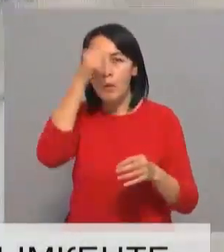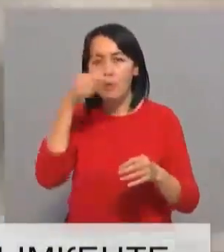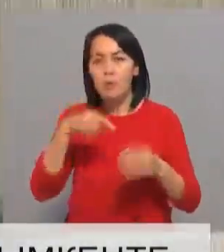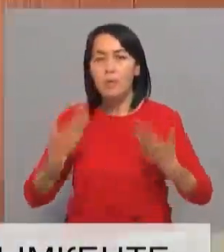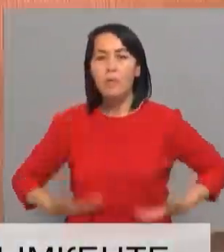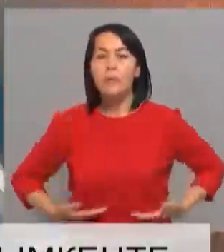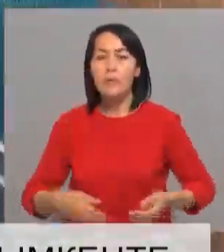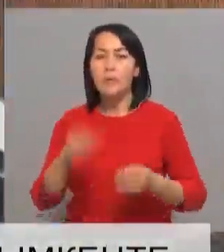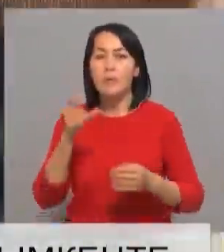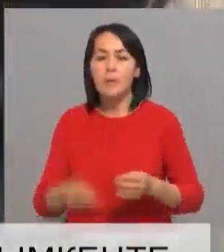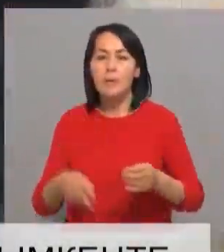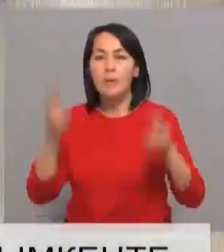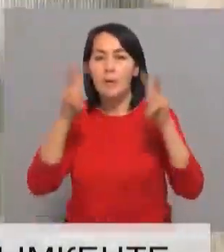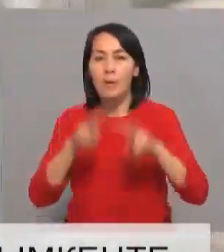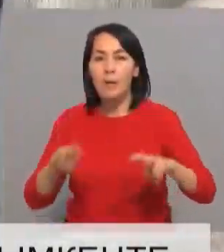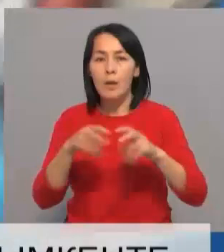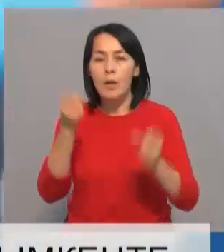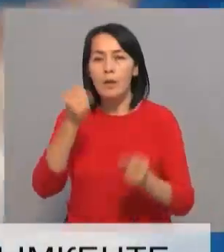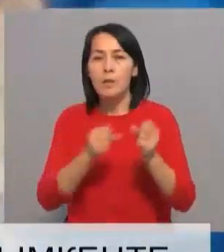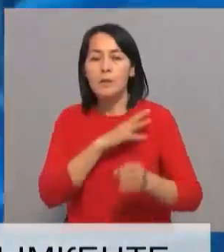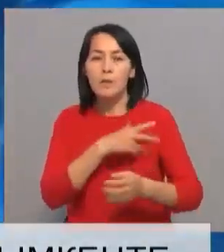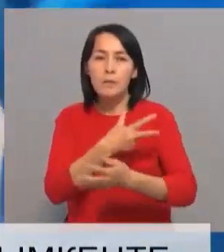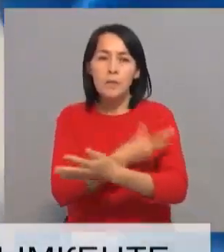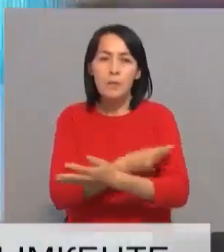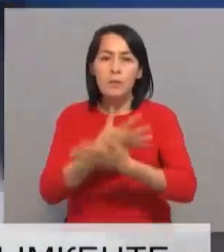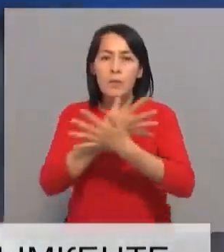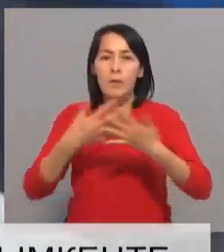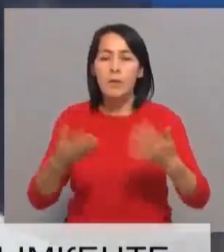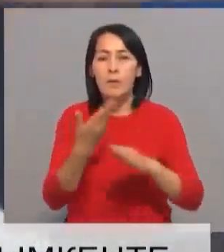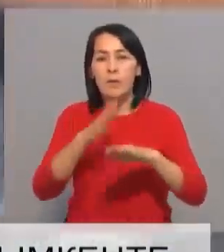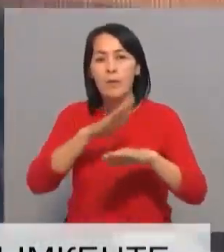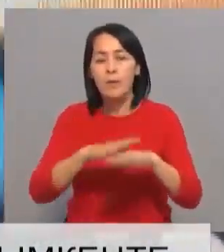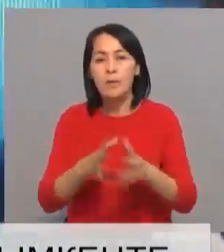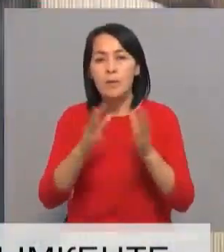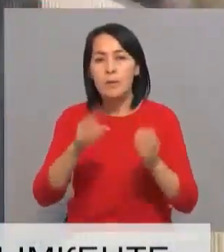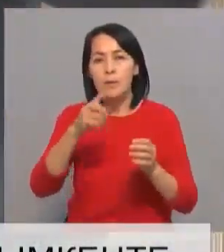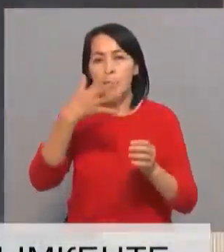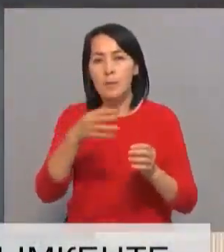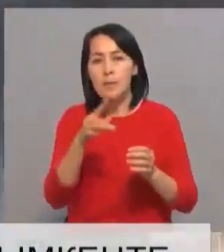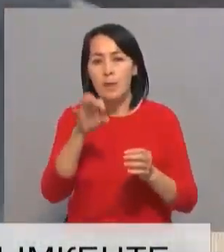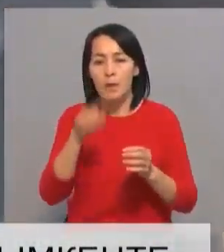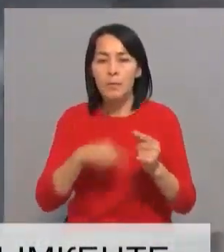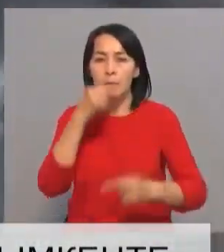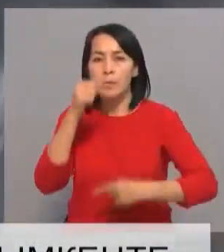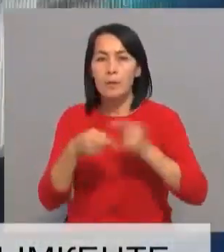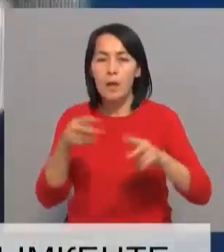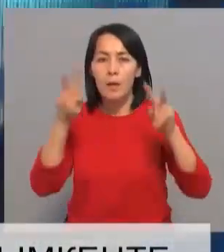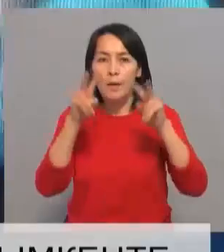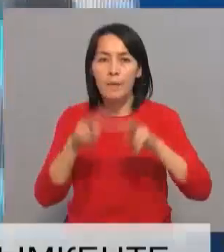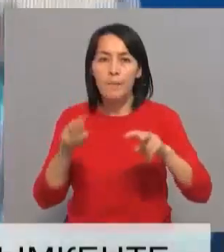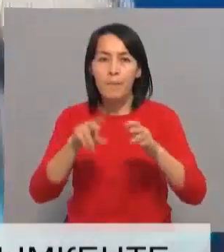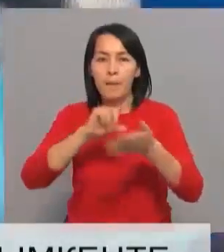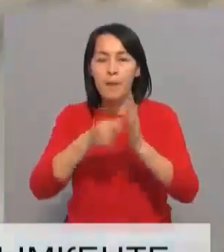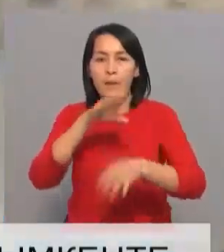местного жителя. В ходе проверки в салоне авто обнаружены наркотические средства общим весом свыше 150 граммов. Далее при проверке в